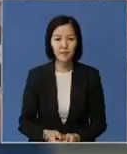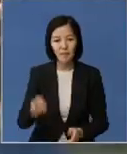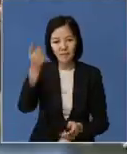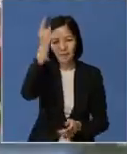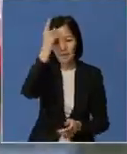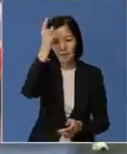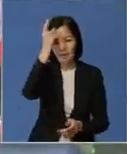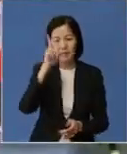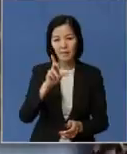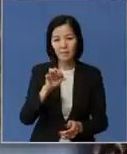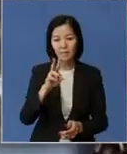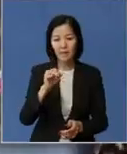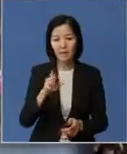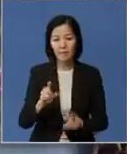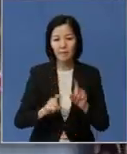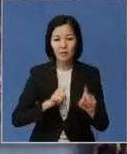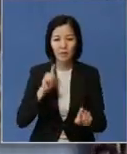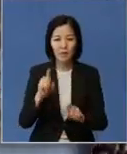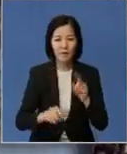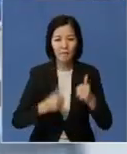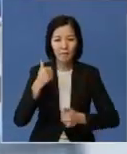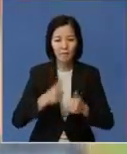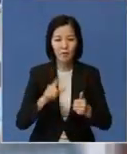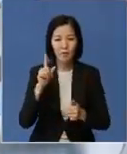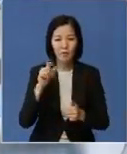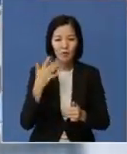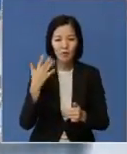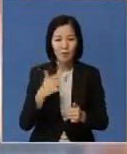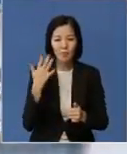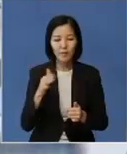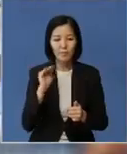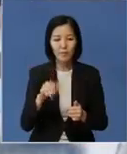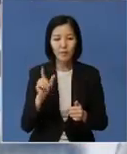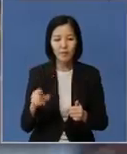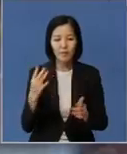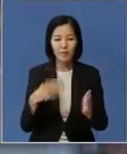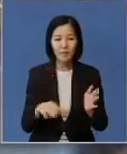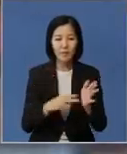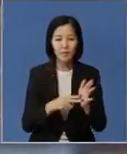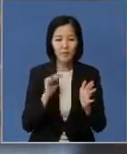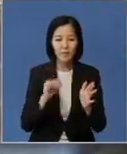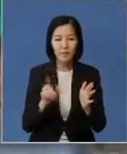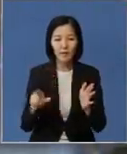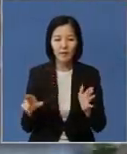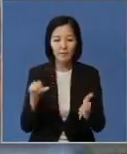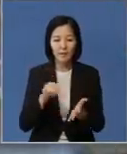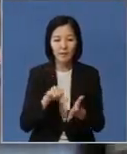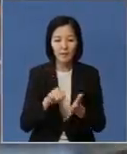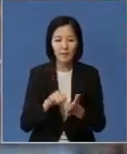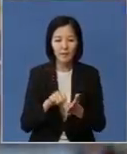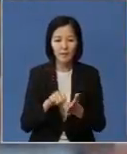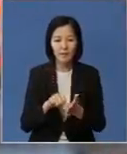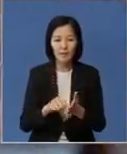Германиядағы Берлин марафонына 150 елден спортшылар қатысты. Жалпы бұл дәстүрлі додаға 47 мың адам қатысқан. Ұйымдастырушылардың айтуынша